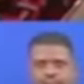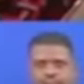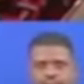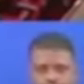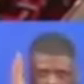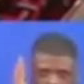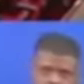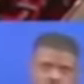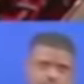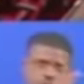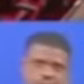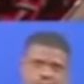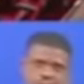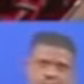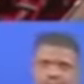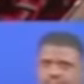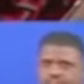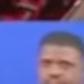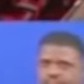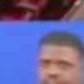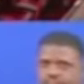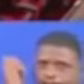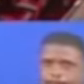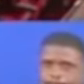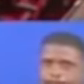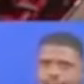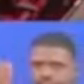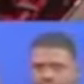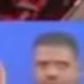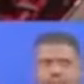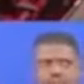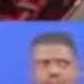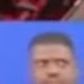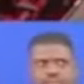Mheshimiwa Colonel Evans Alfred Mtambi, Mara.